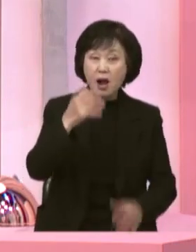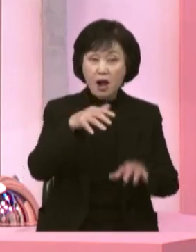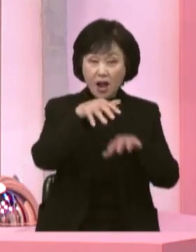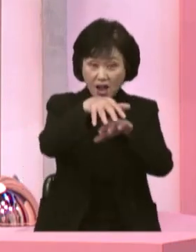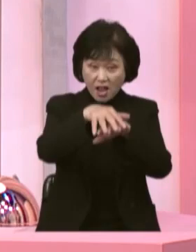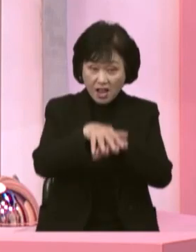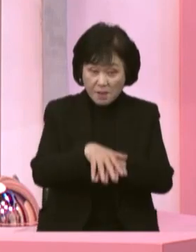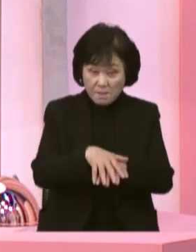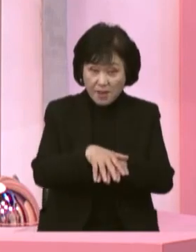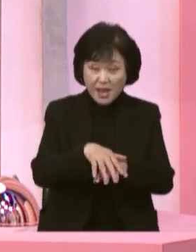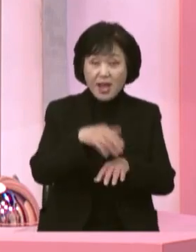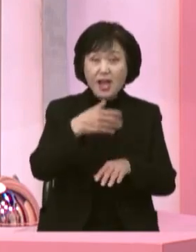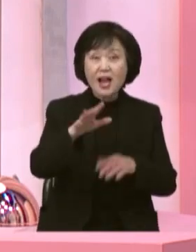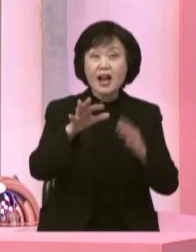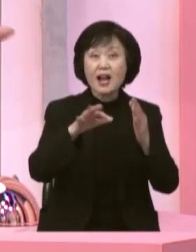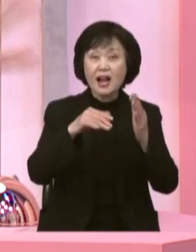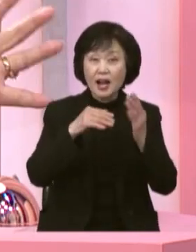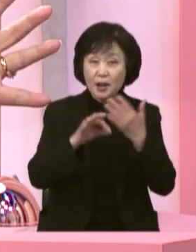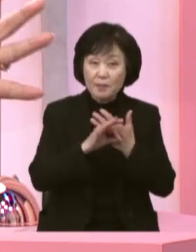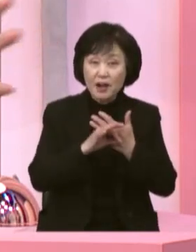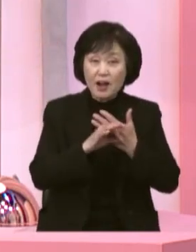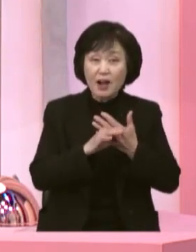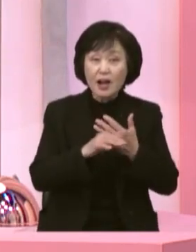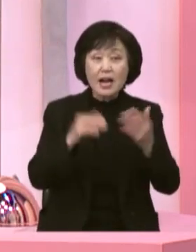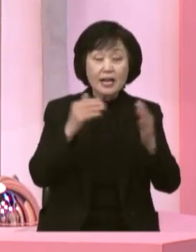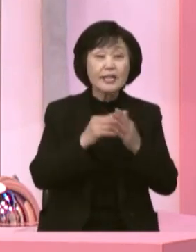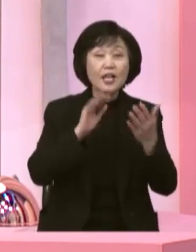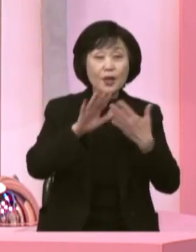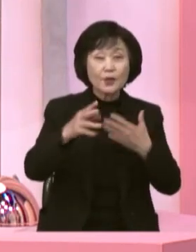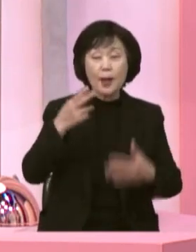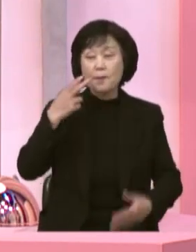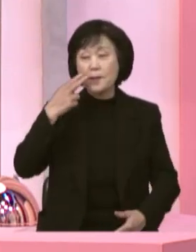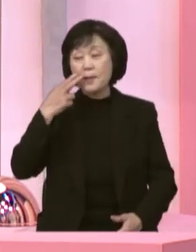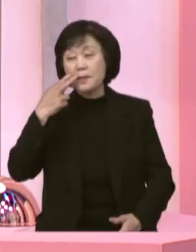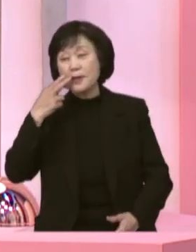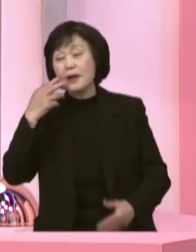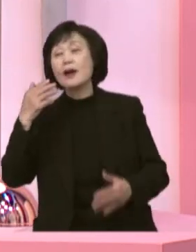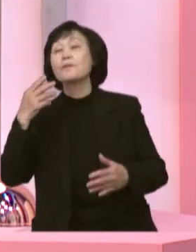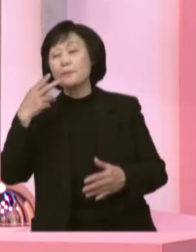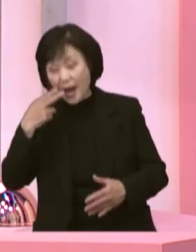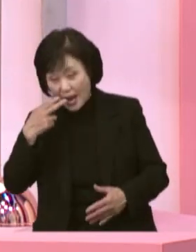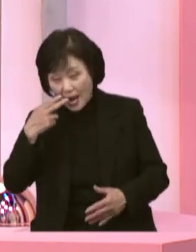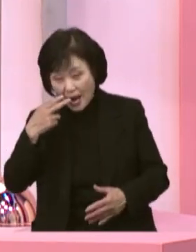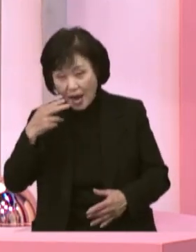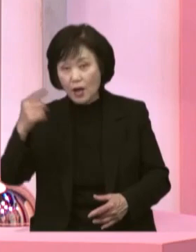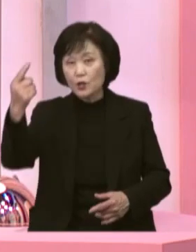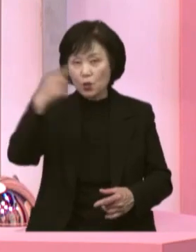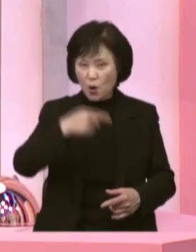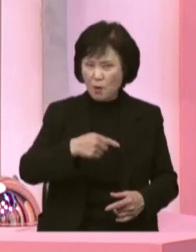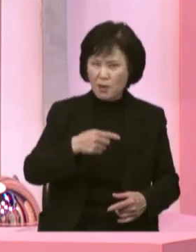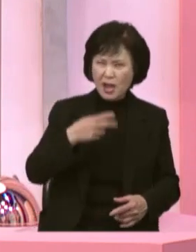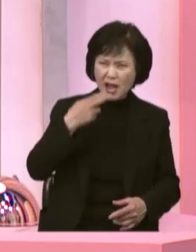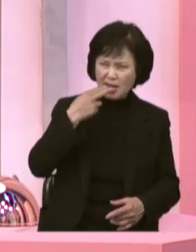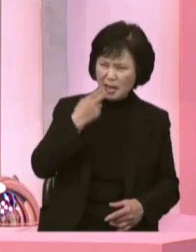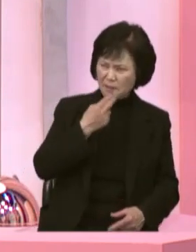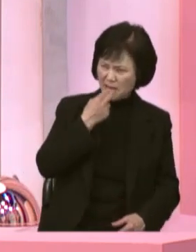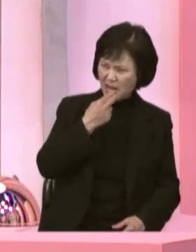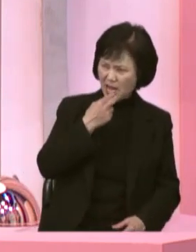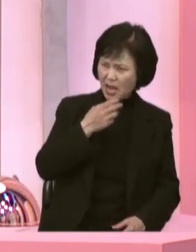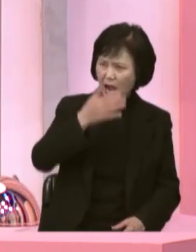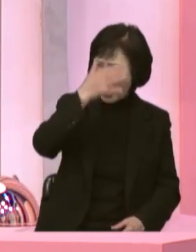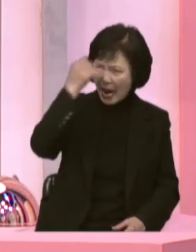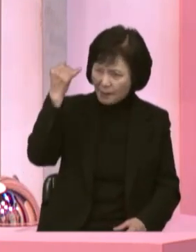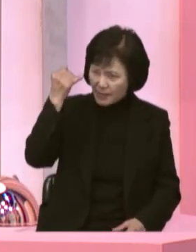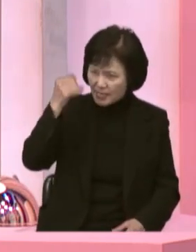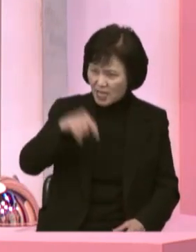그 이제 한번 끝나잖아. 그러면 나가서 담배를 탁 피고 이제 딱 들어온대. 그러면 아우 담배 냄새.